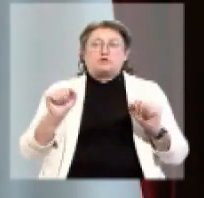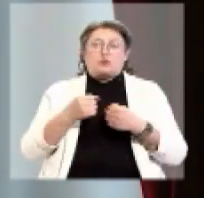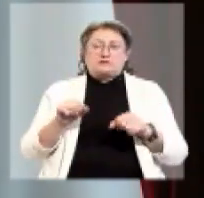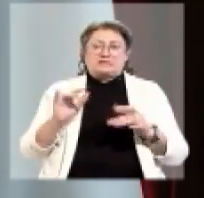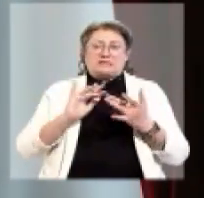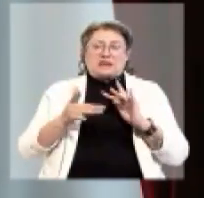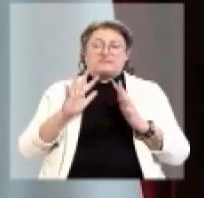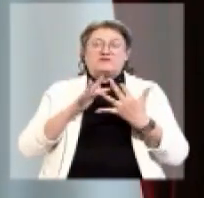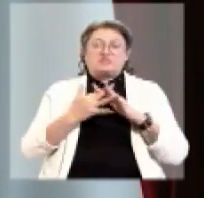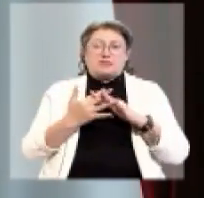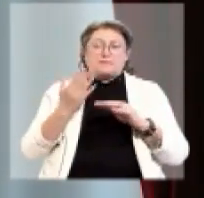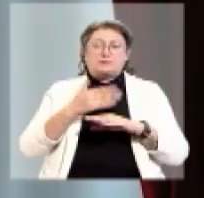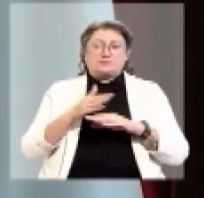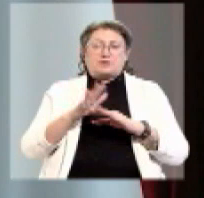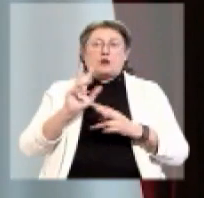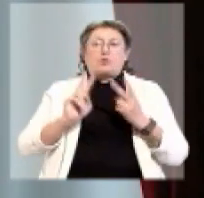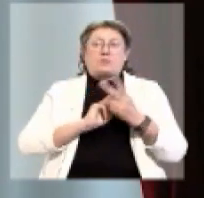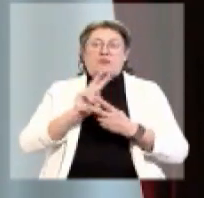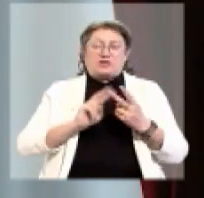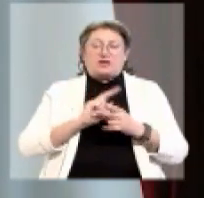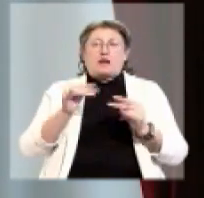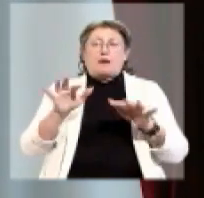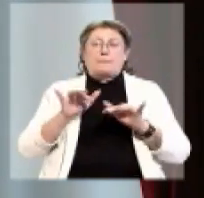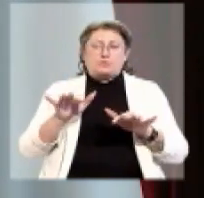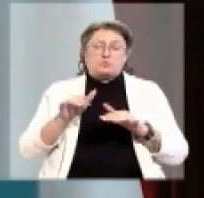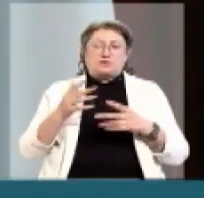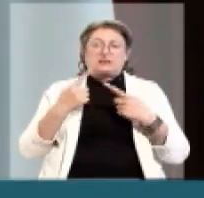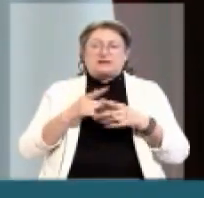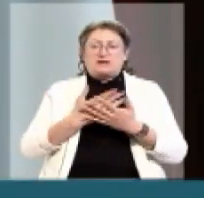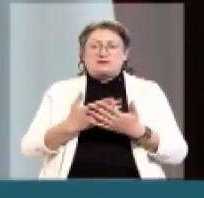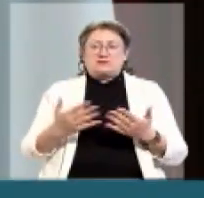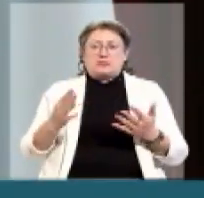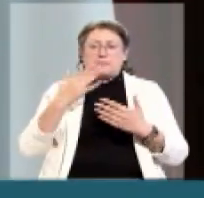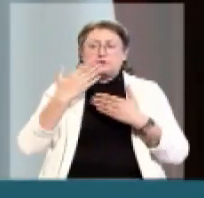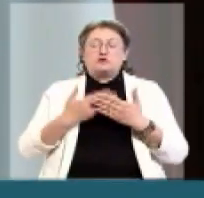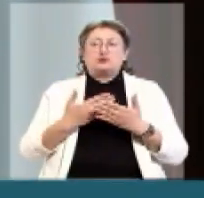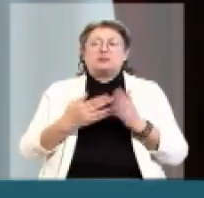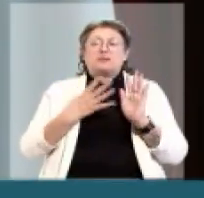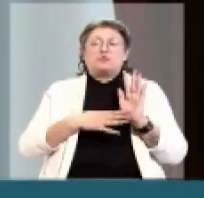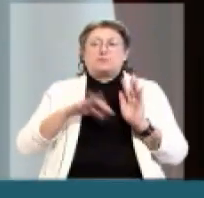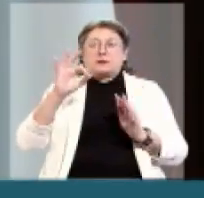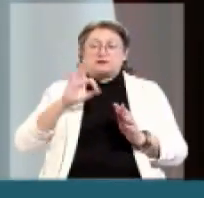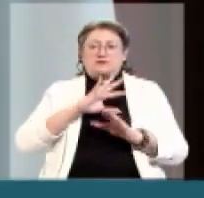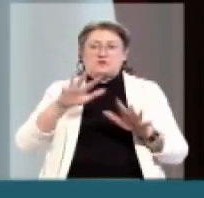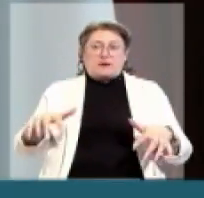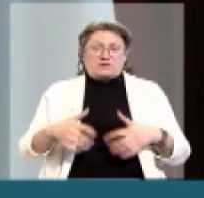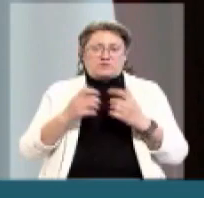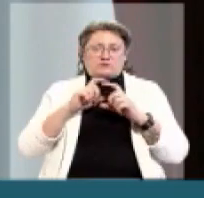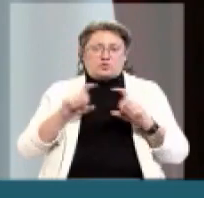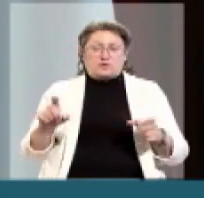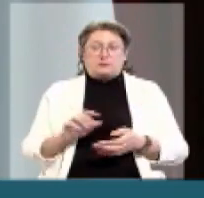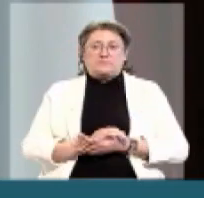мектептерде интернет жылдамдығын арттыру, компьютерлік техниканы кезең-кезеңмен жаңарту, сондай-ақ мектептерде интерактивті панельдермен